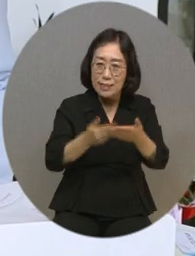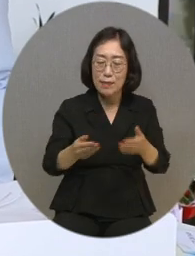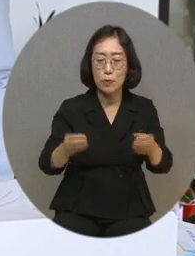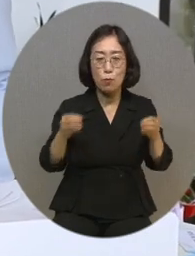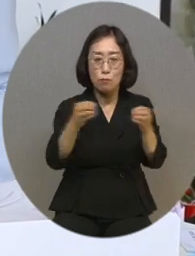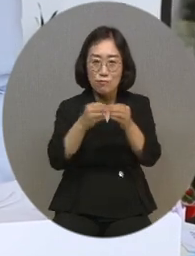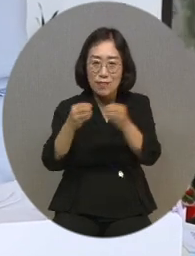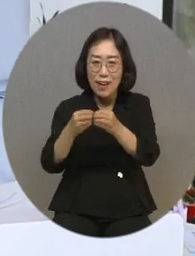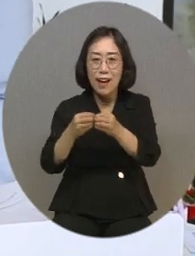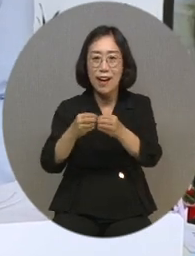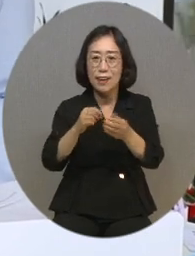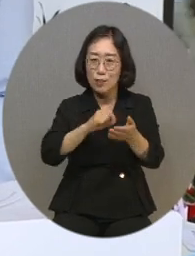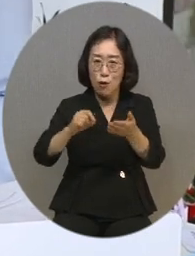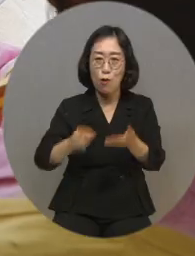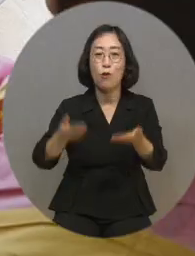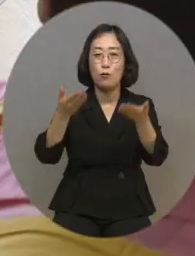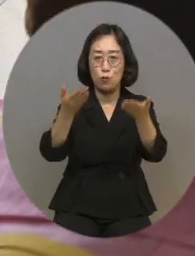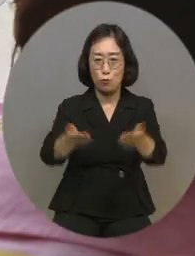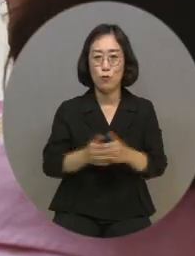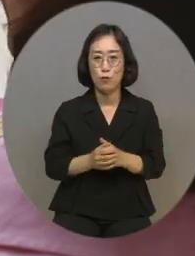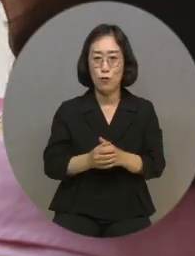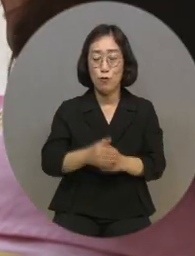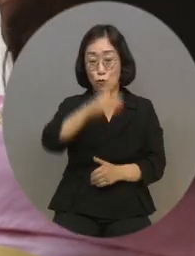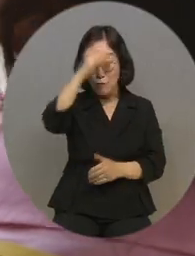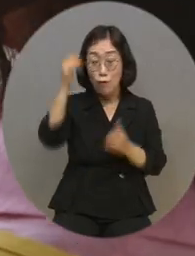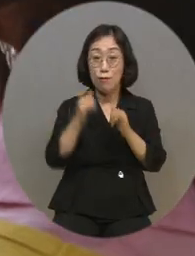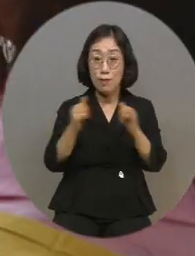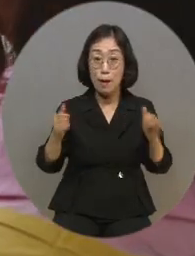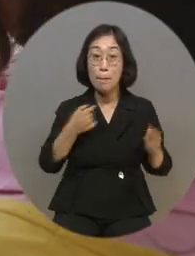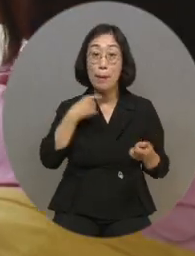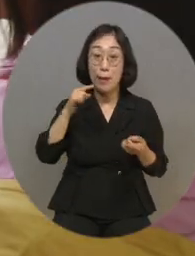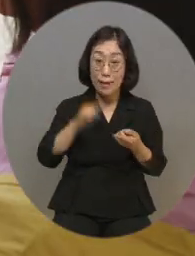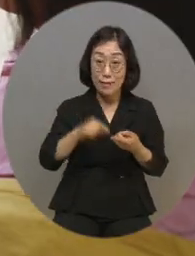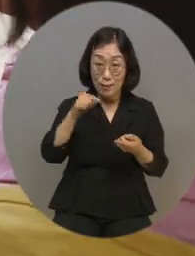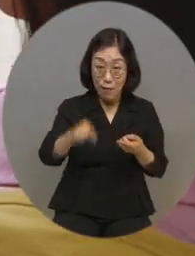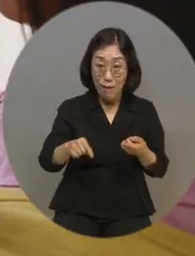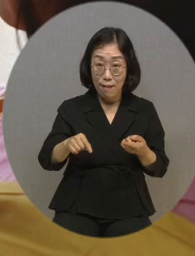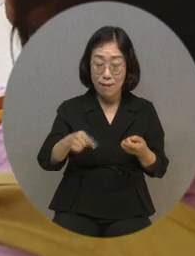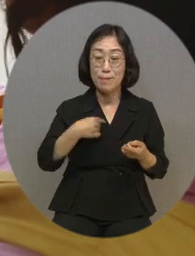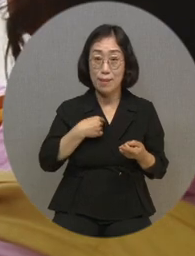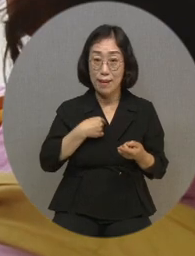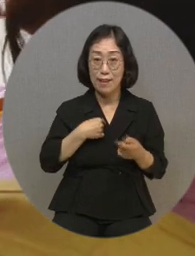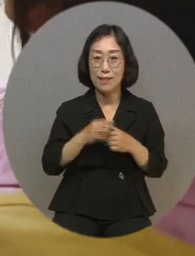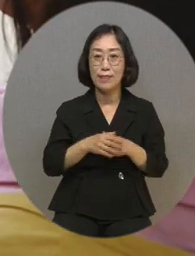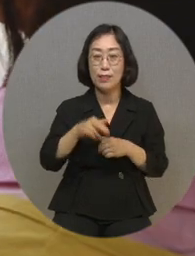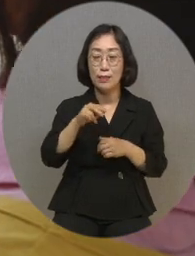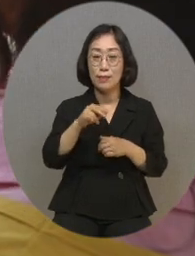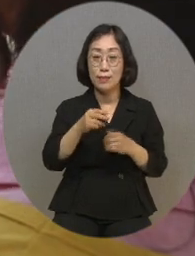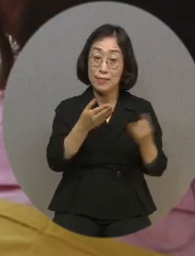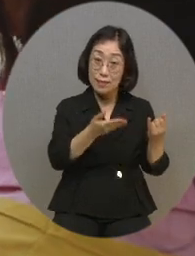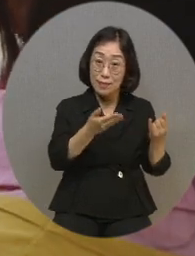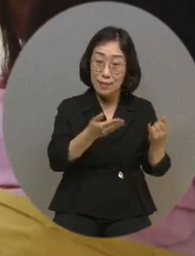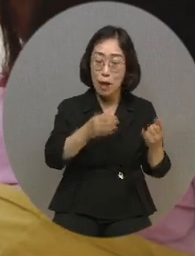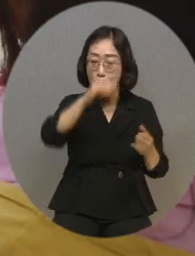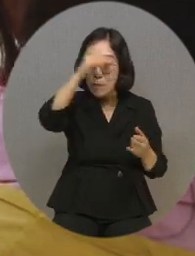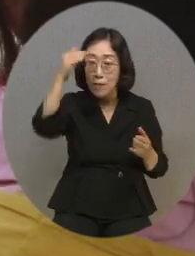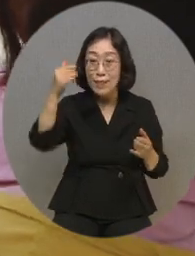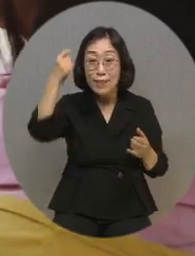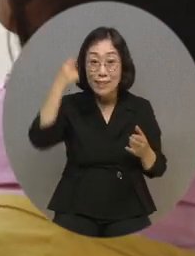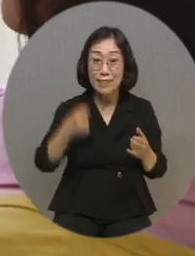글을 담아냈습니다. 관람객들은 마음에 드는 곳에 따스한 서희자 작가의 작품을 본